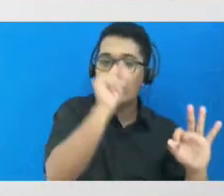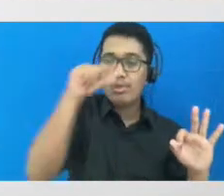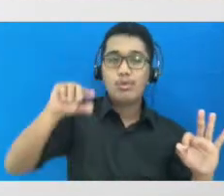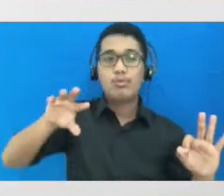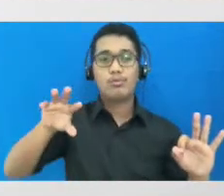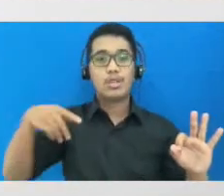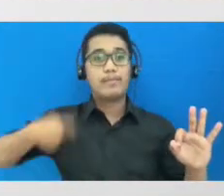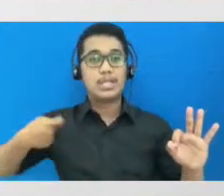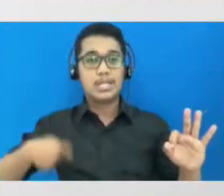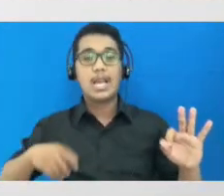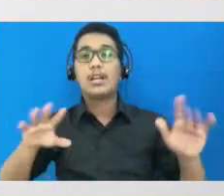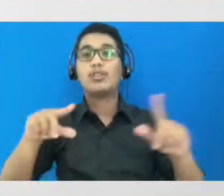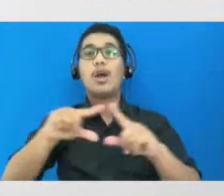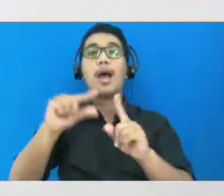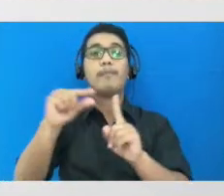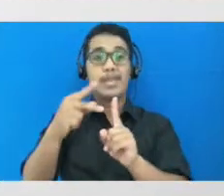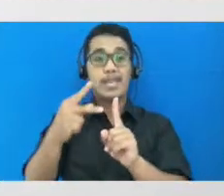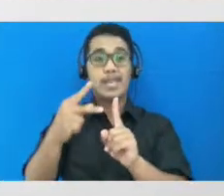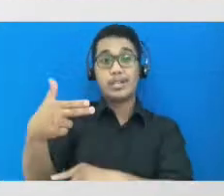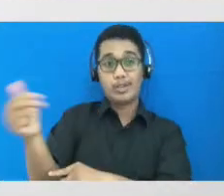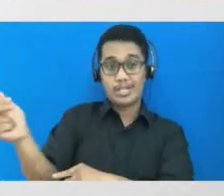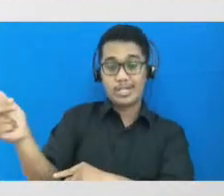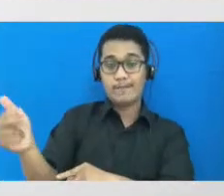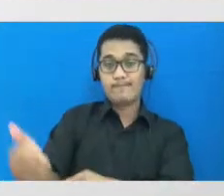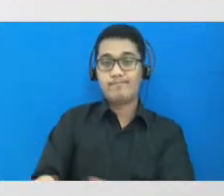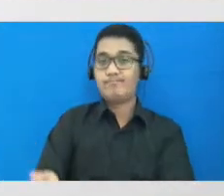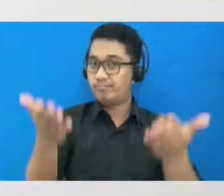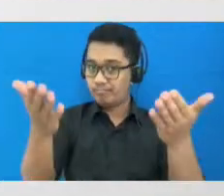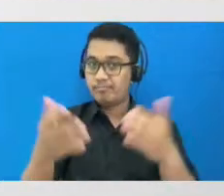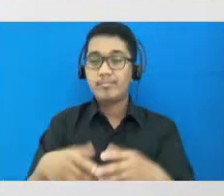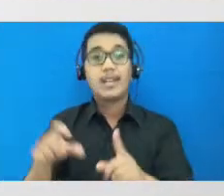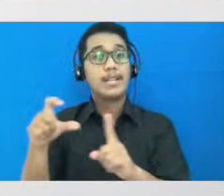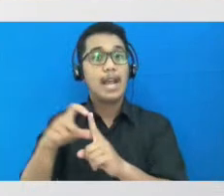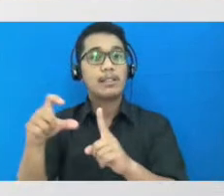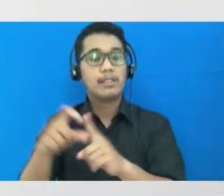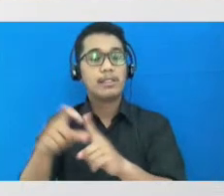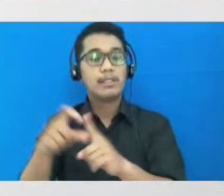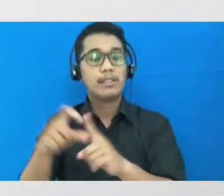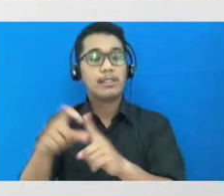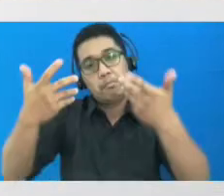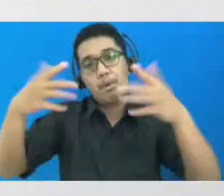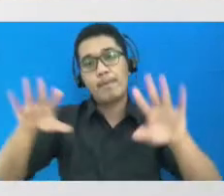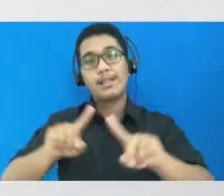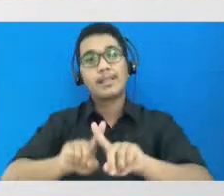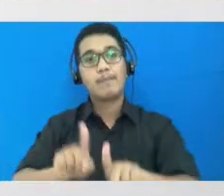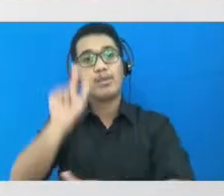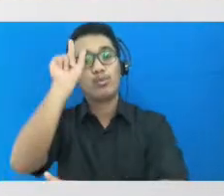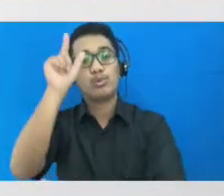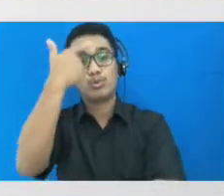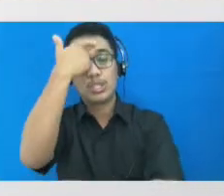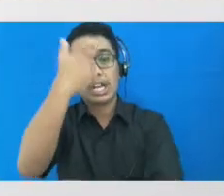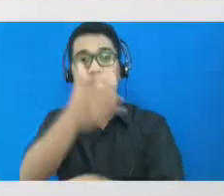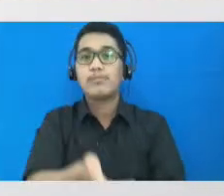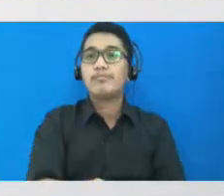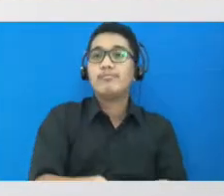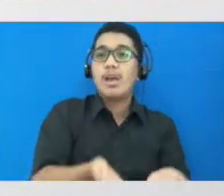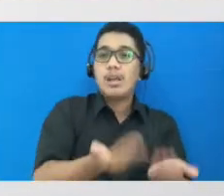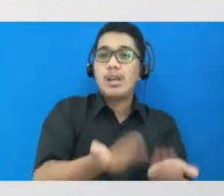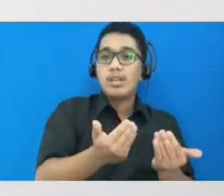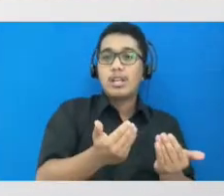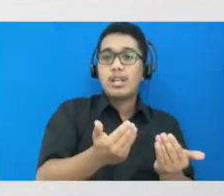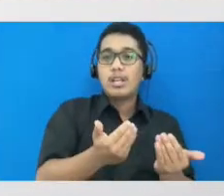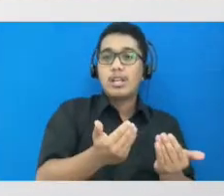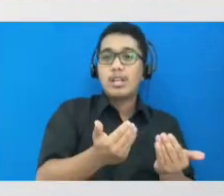aparat penegak hukum di Indonesia. Jadi silakan data bisa di mana saja, tetapi untuk membangun trust supaya Indonesia bisa